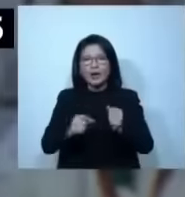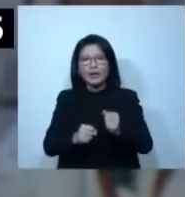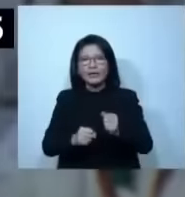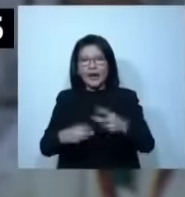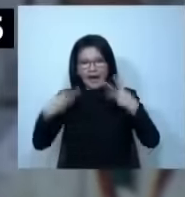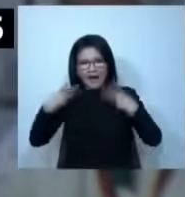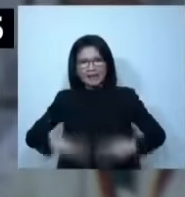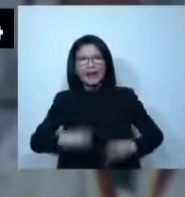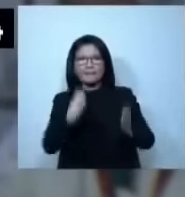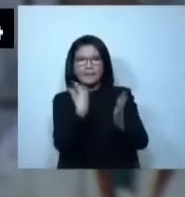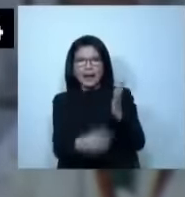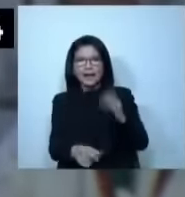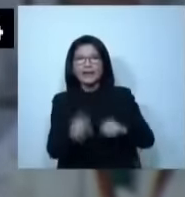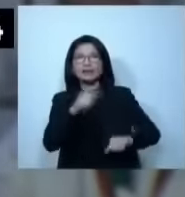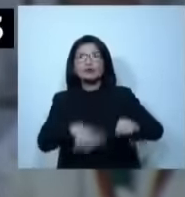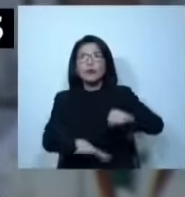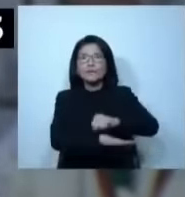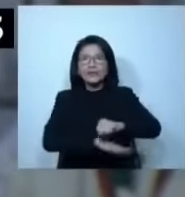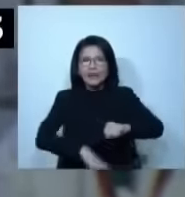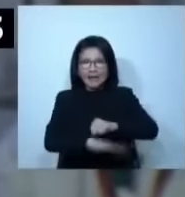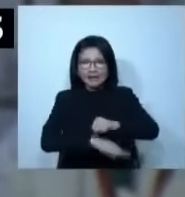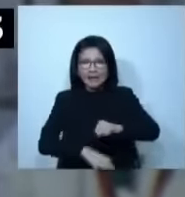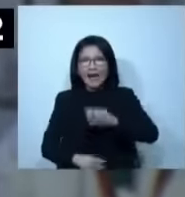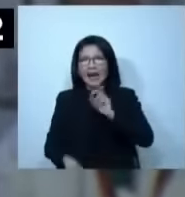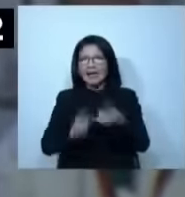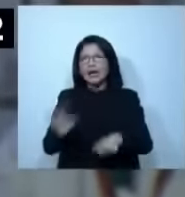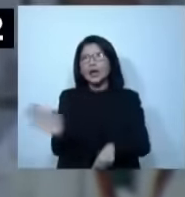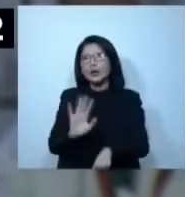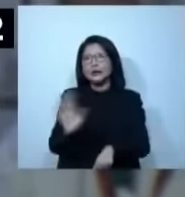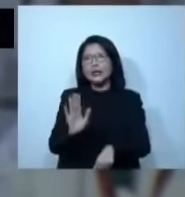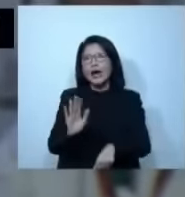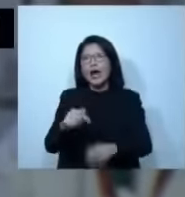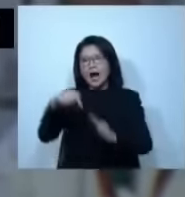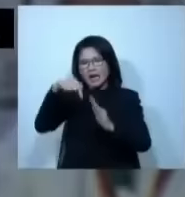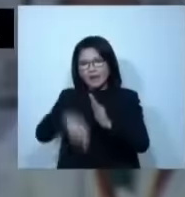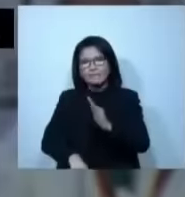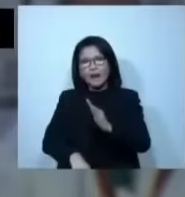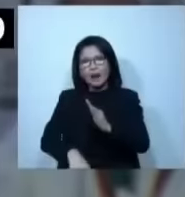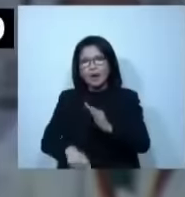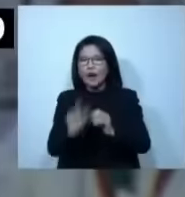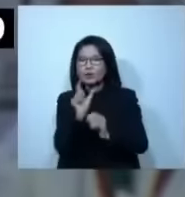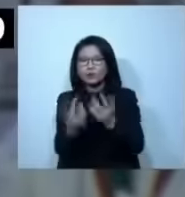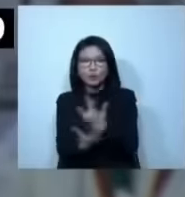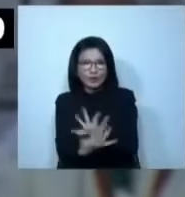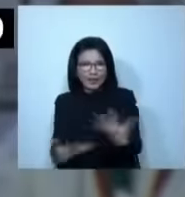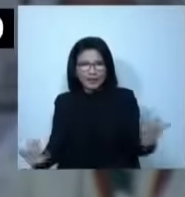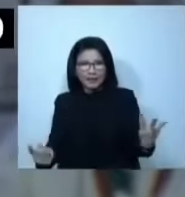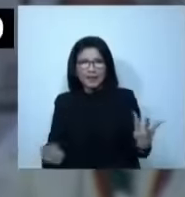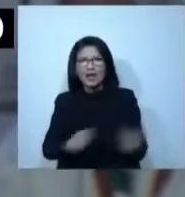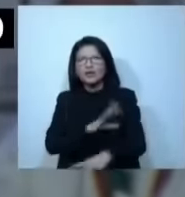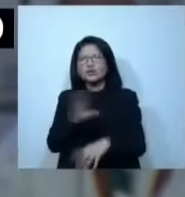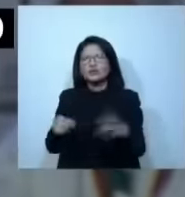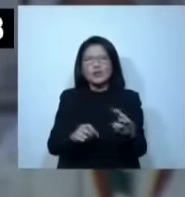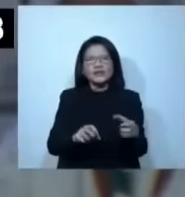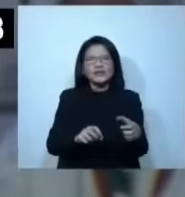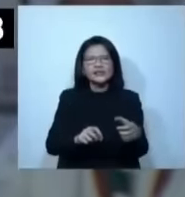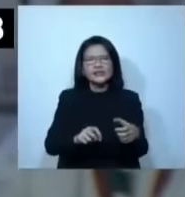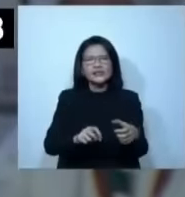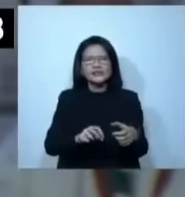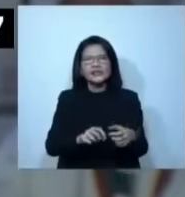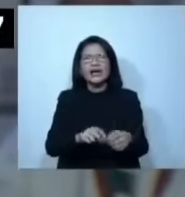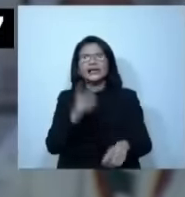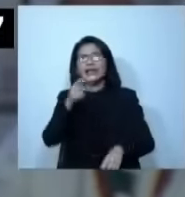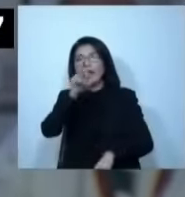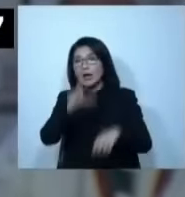maka itu adalah mendasar. Bila tidak, maka ke bawah, ke seluruh rakyat, semua akan kompromi. Dan praktek